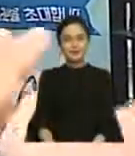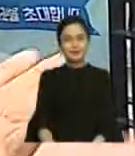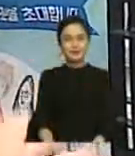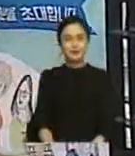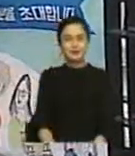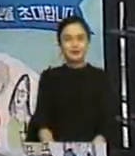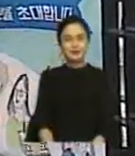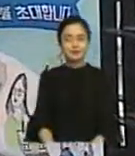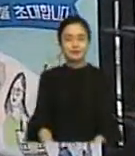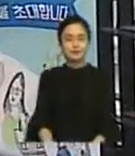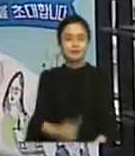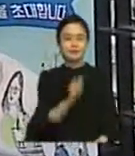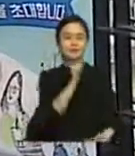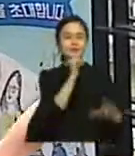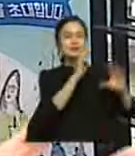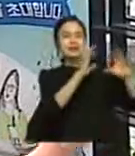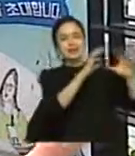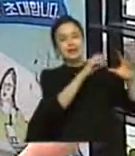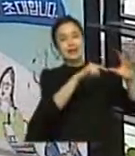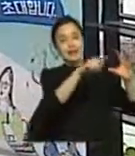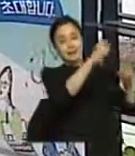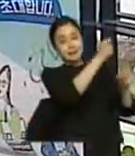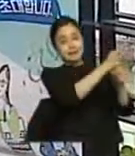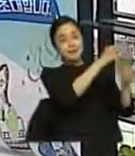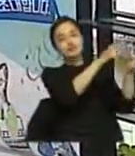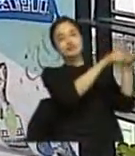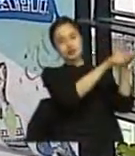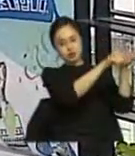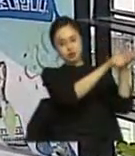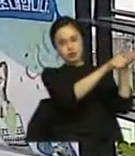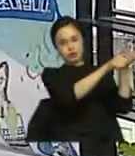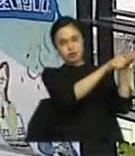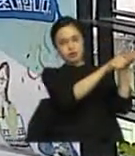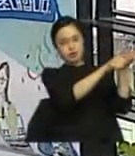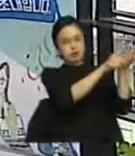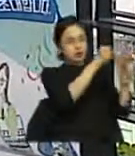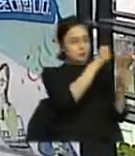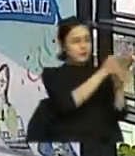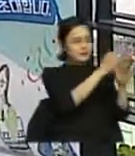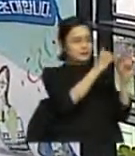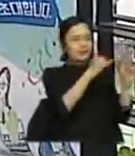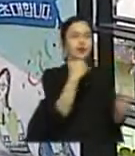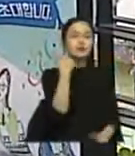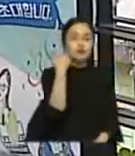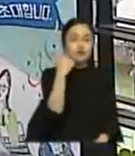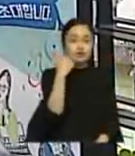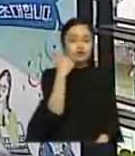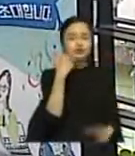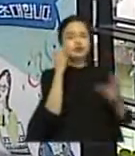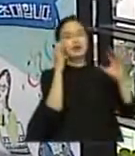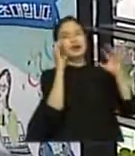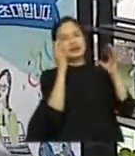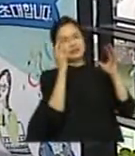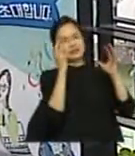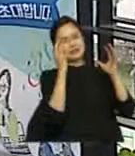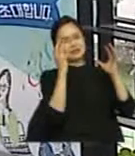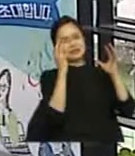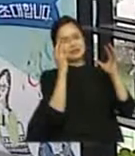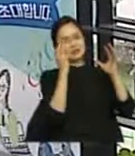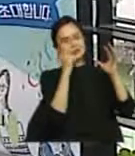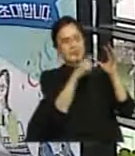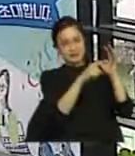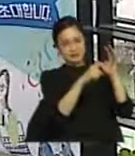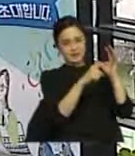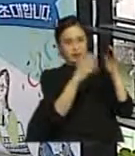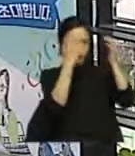제3세계라든가 저개발 국가에서 만든 것 등 대부분이 어린아이라든가 수공업은 수제품으로 해가지고 만드는 것들이